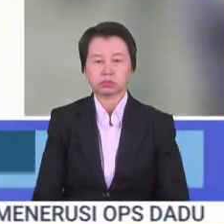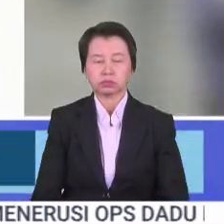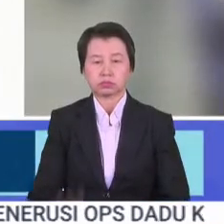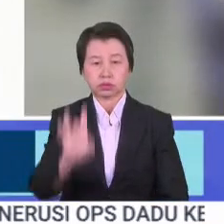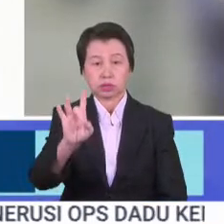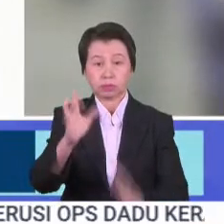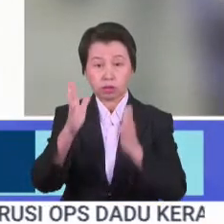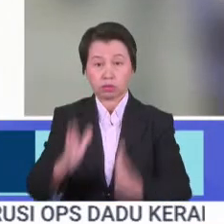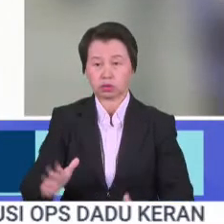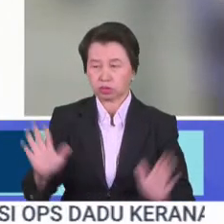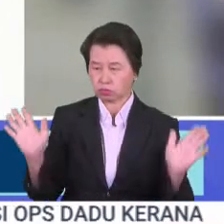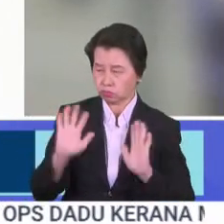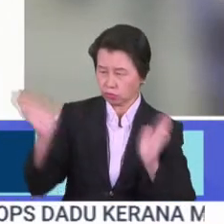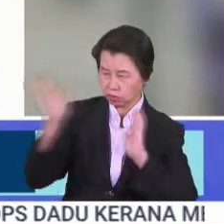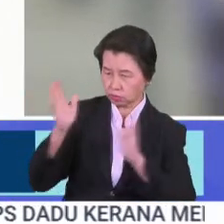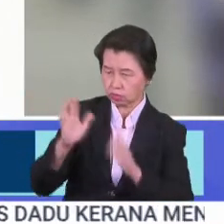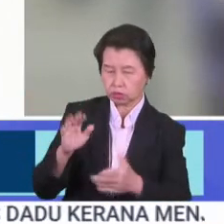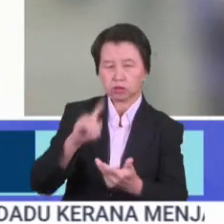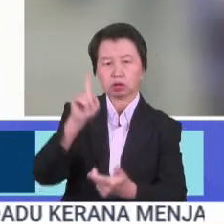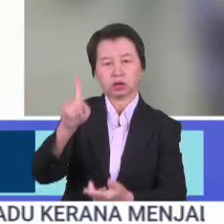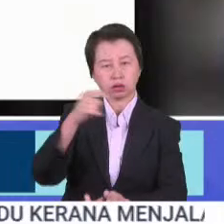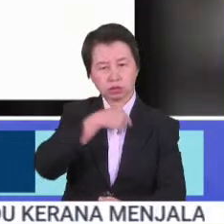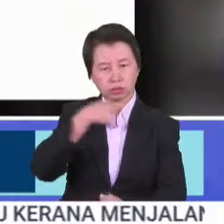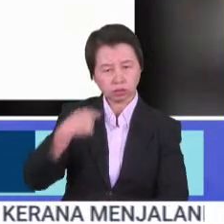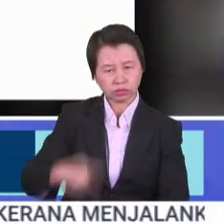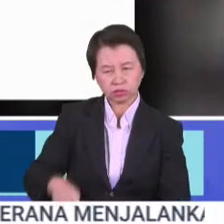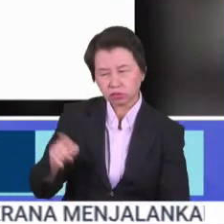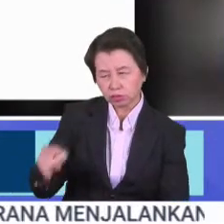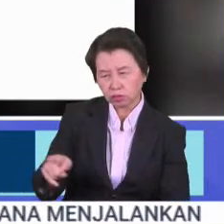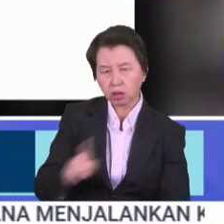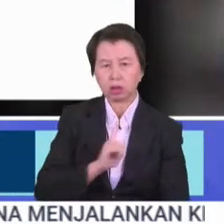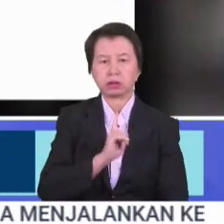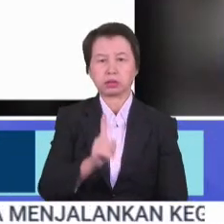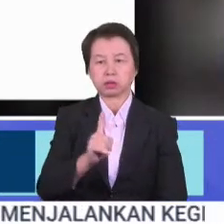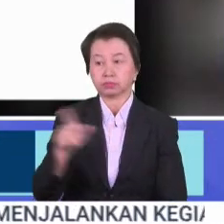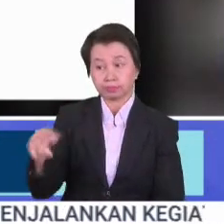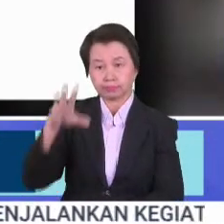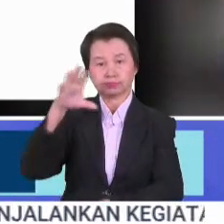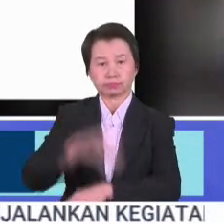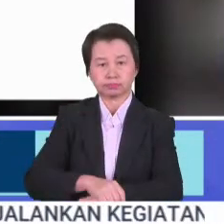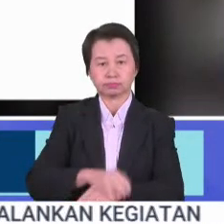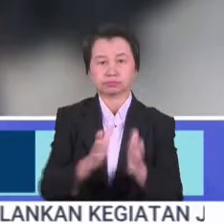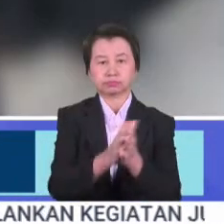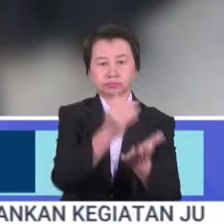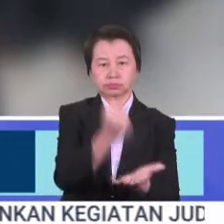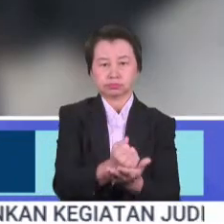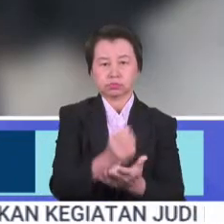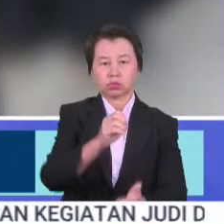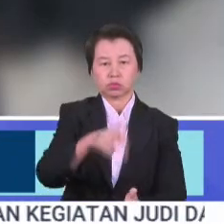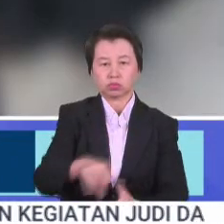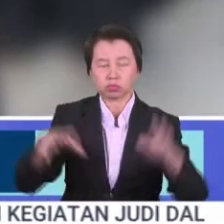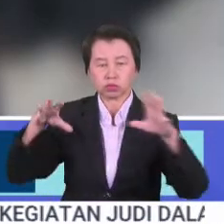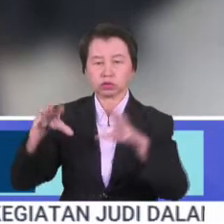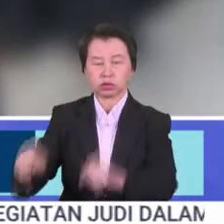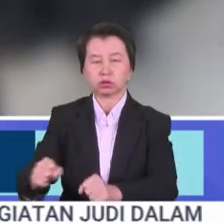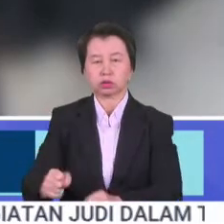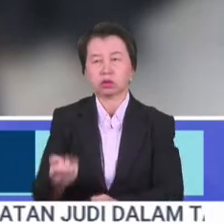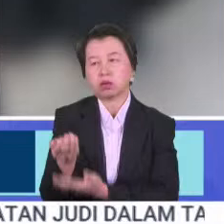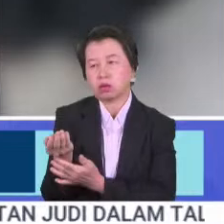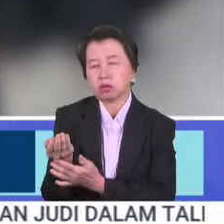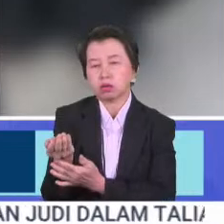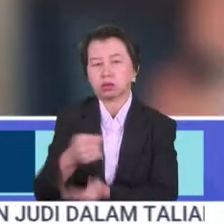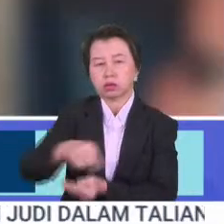8 warga asing termasuk seorang wanita Cina yang menyamar sebagai Muslim ditahan Jabatan Imigresen dalam operasi gempur pengemis